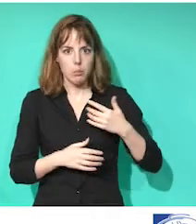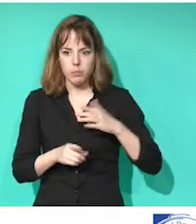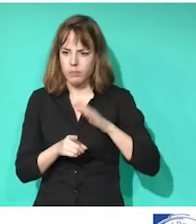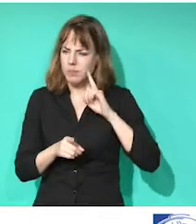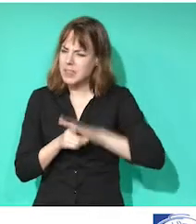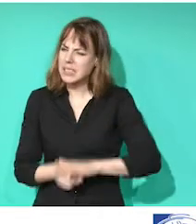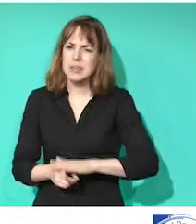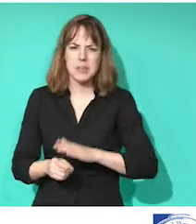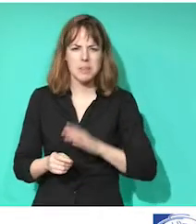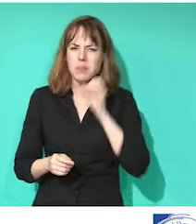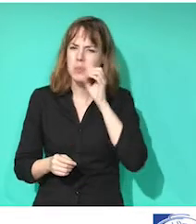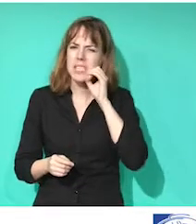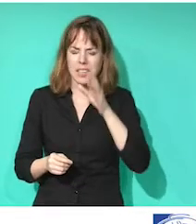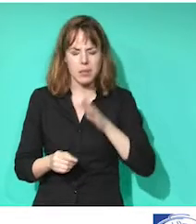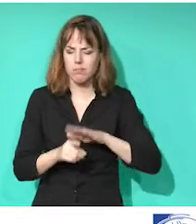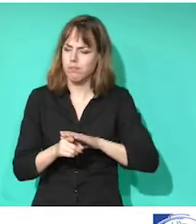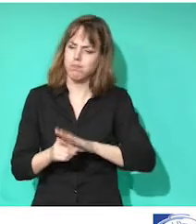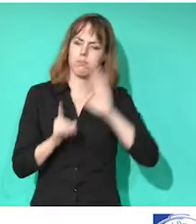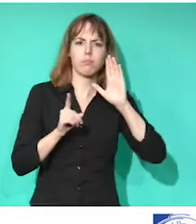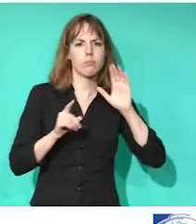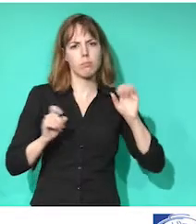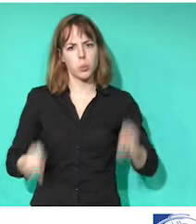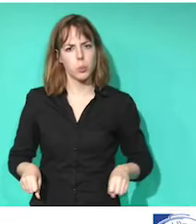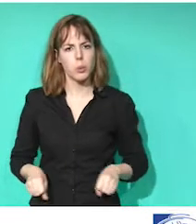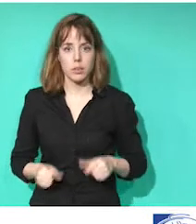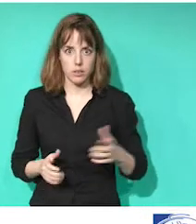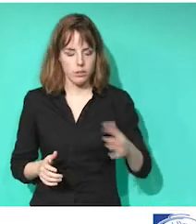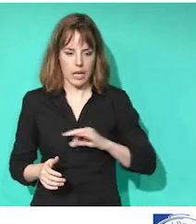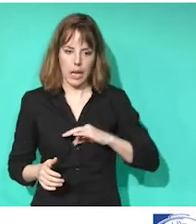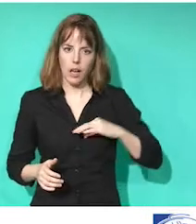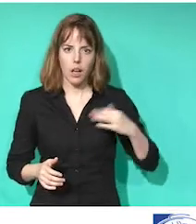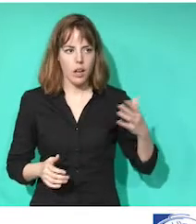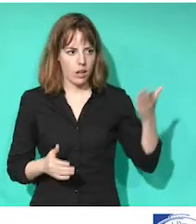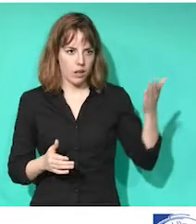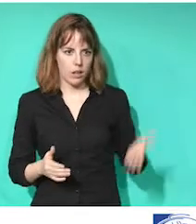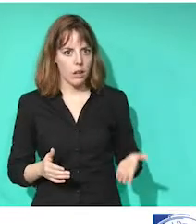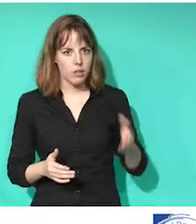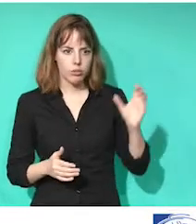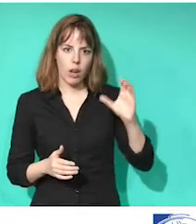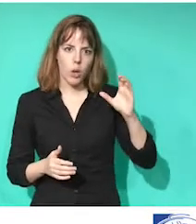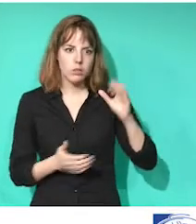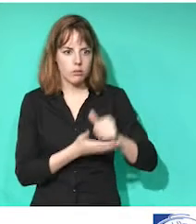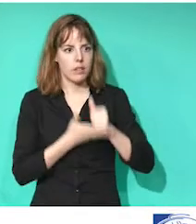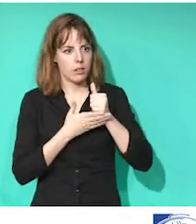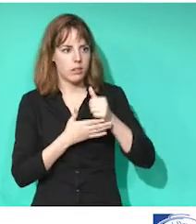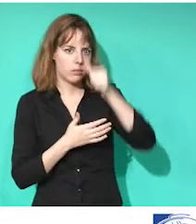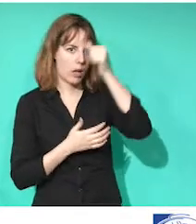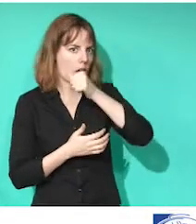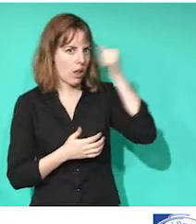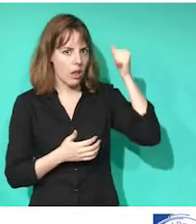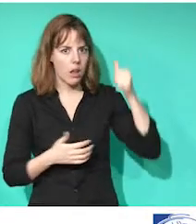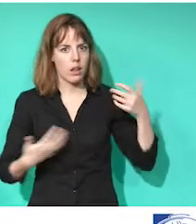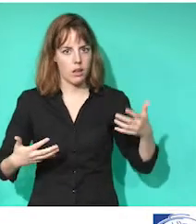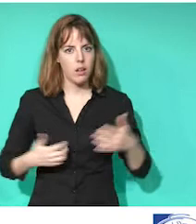au quotidien. Et ça a eu énormément de sens et on est très fiers d'avoir été marrainés par Charlotte et on va